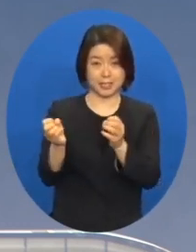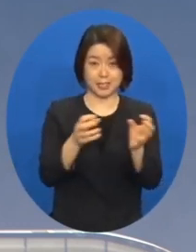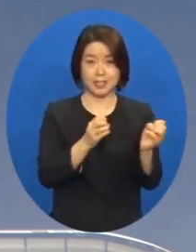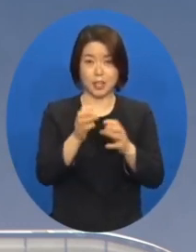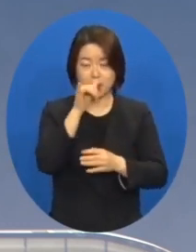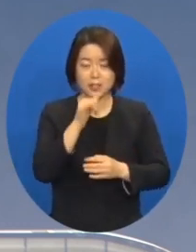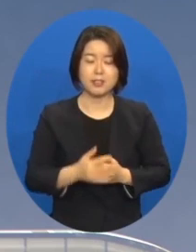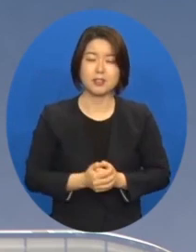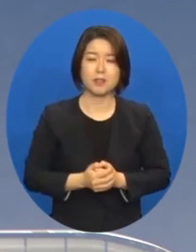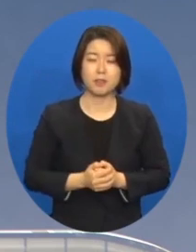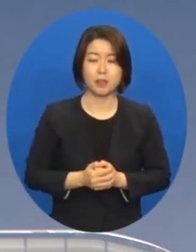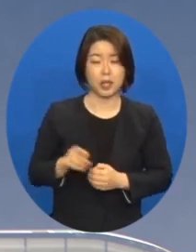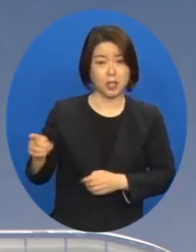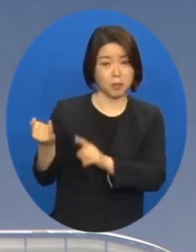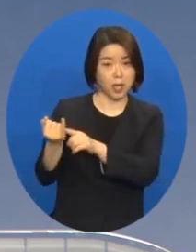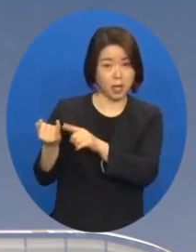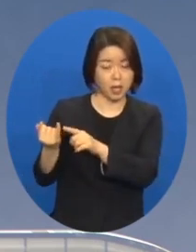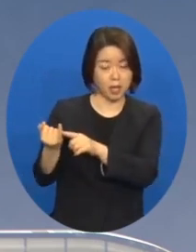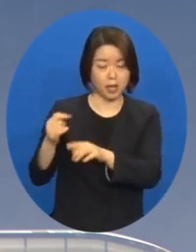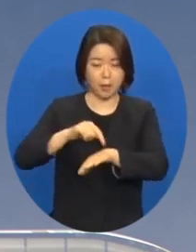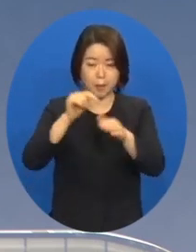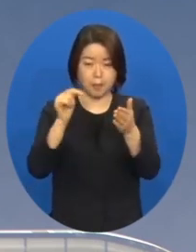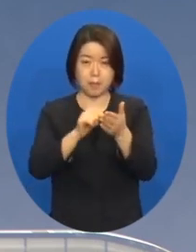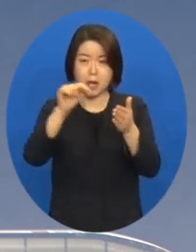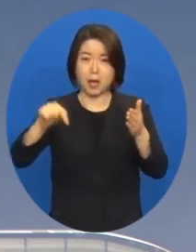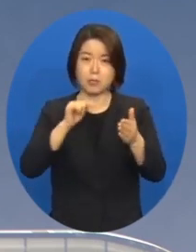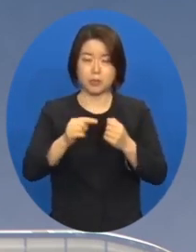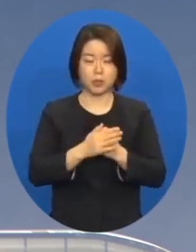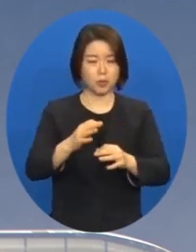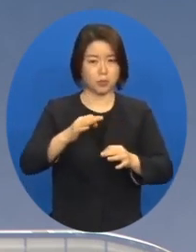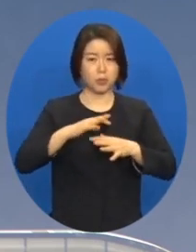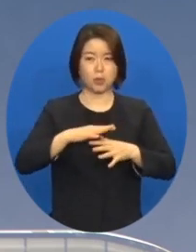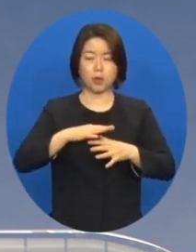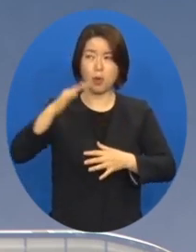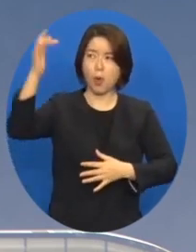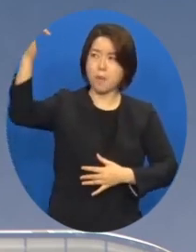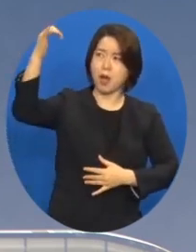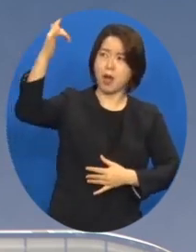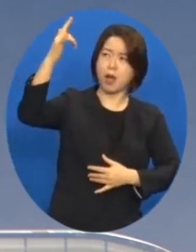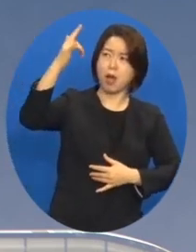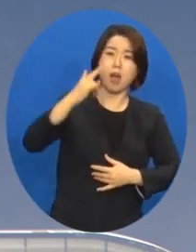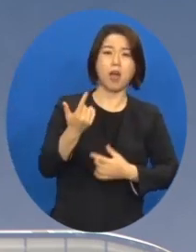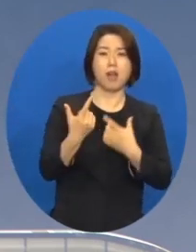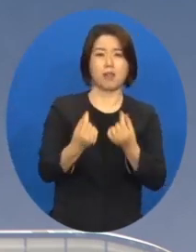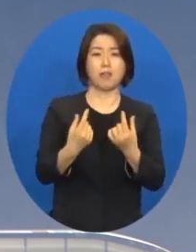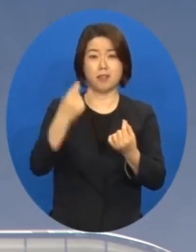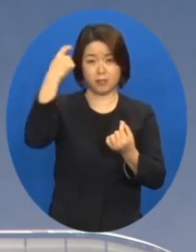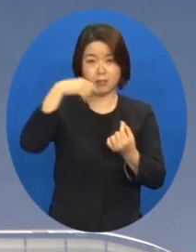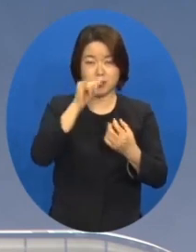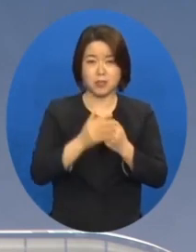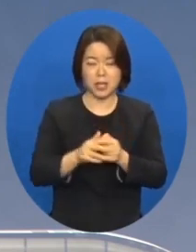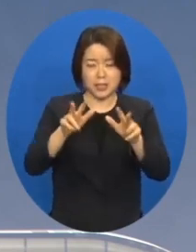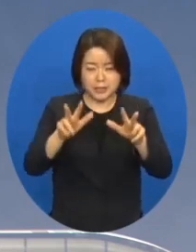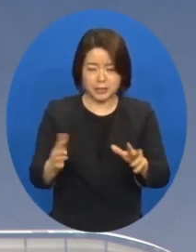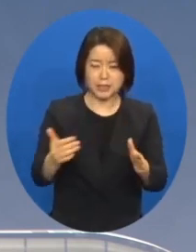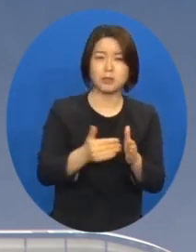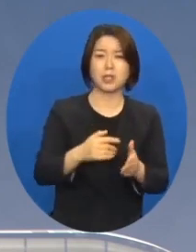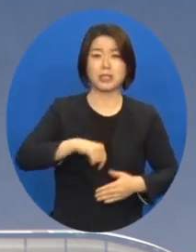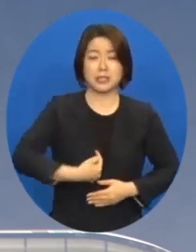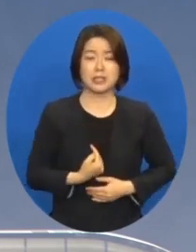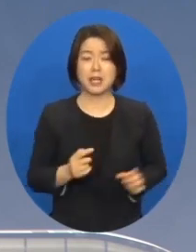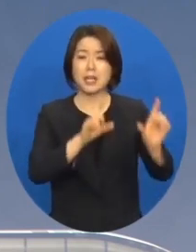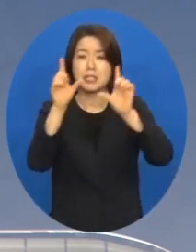이 메리안 프레인저의 마음속에 놀라운 빛이 임했다고 했습니다. 지금까지 자기가 살던